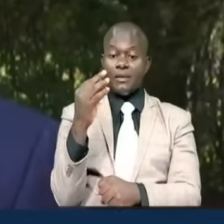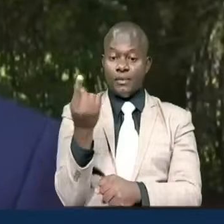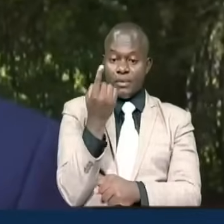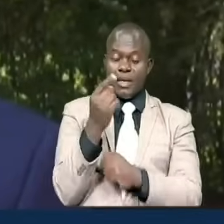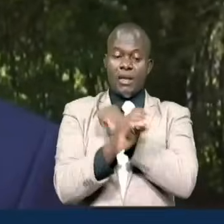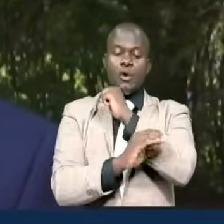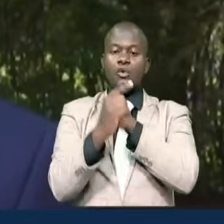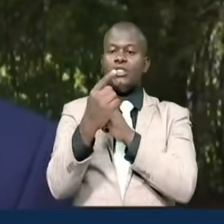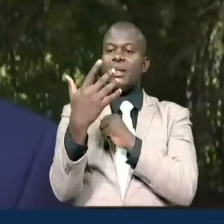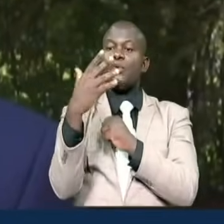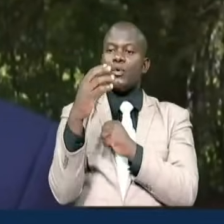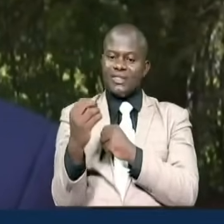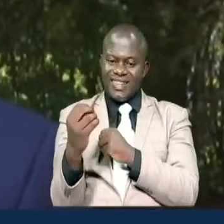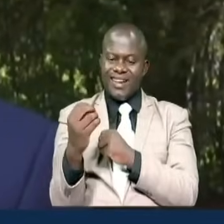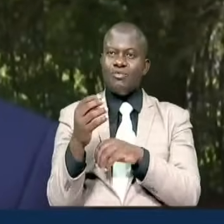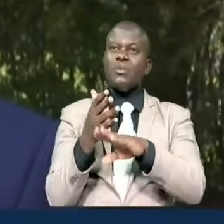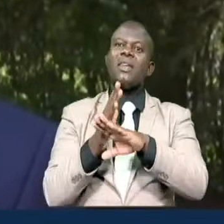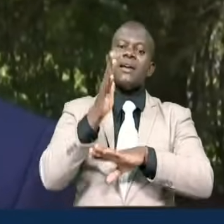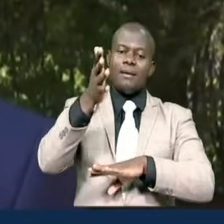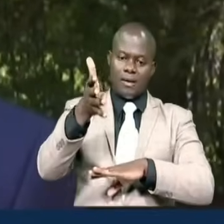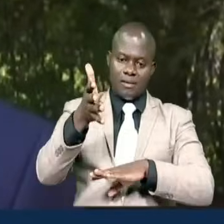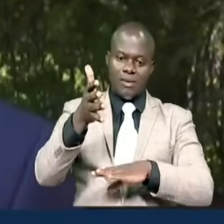ibihugu 150 bikemeza ko